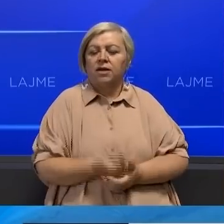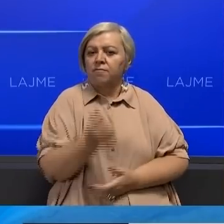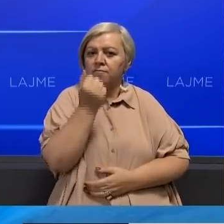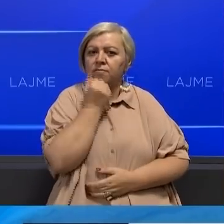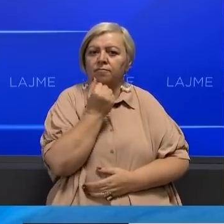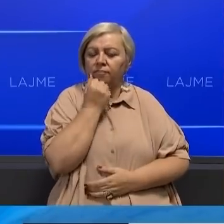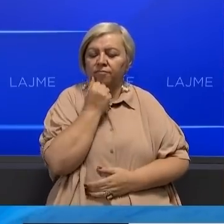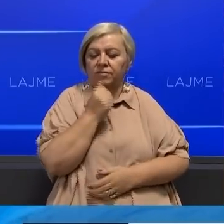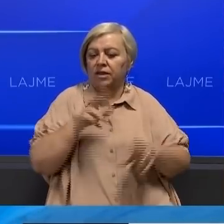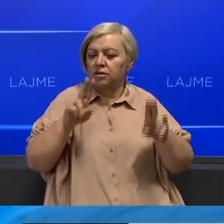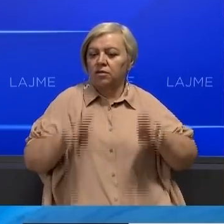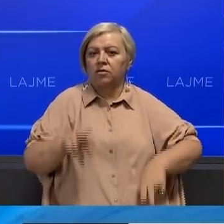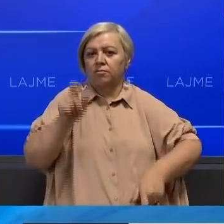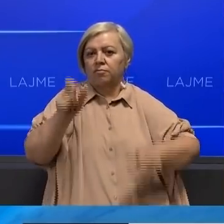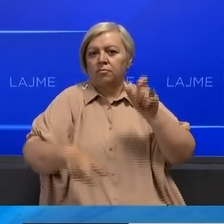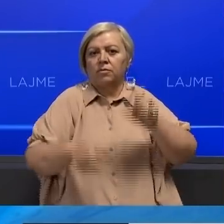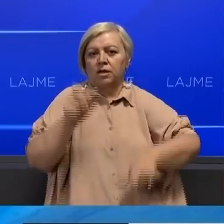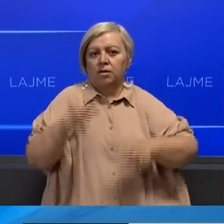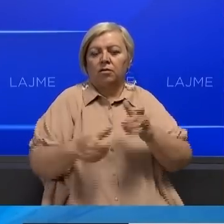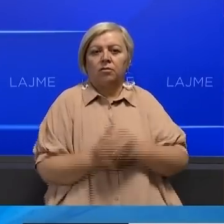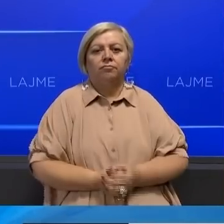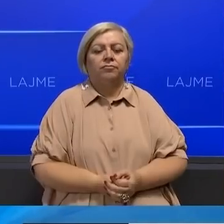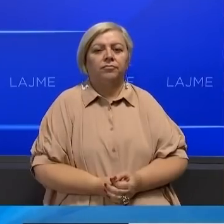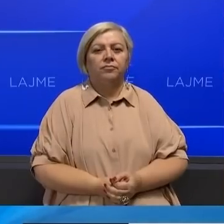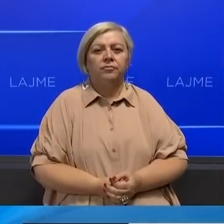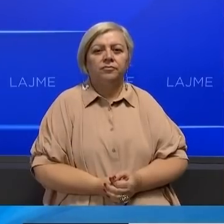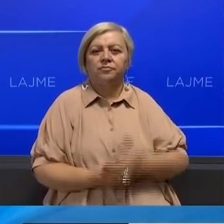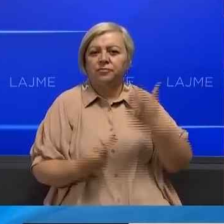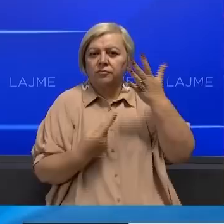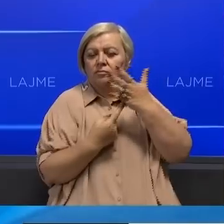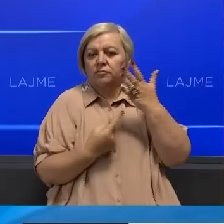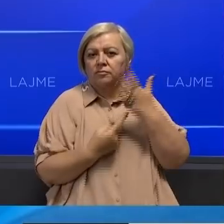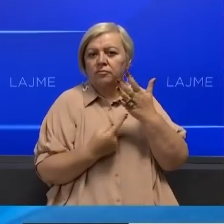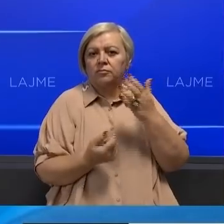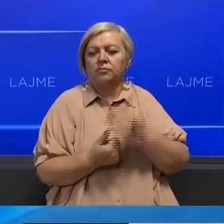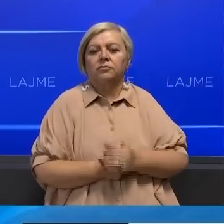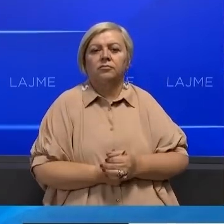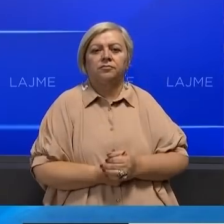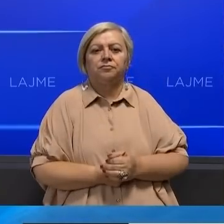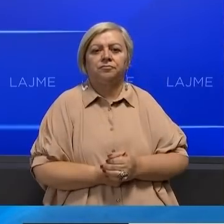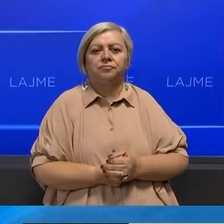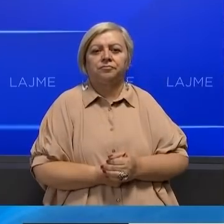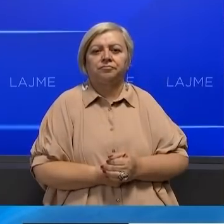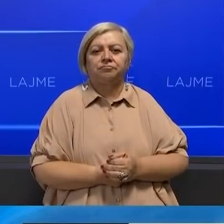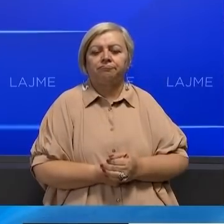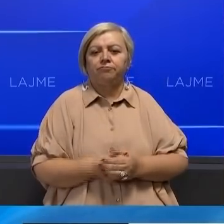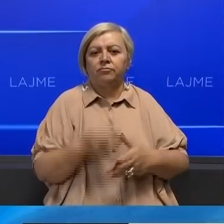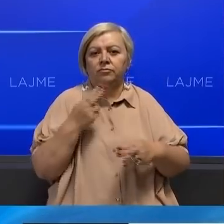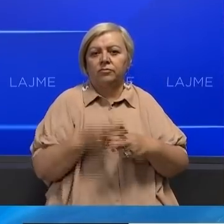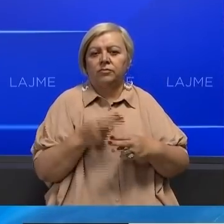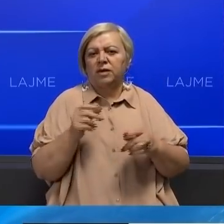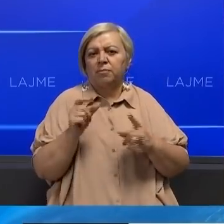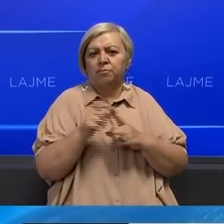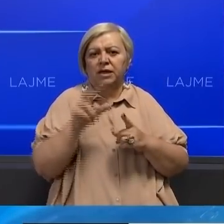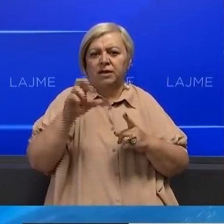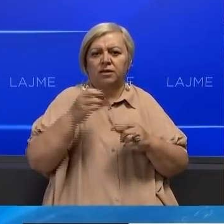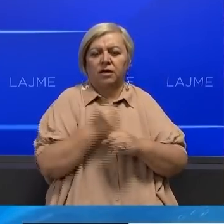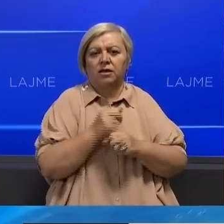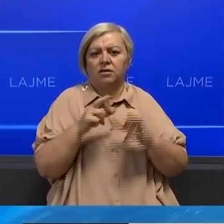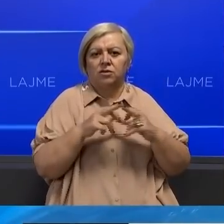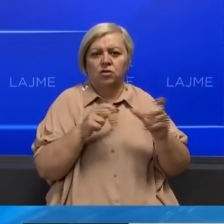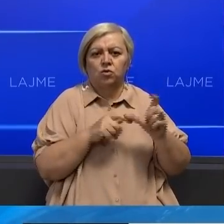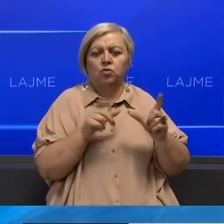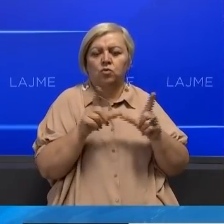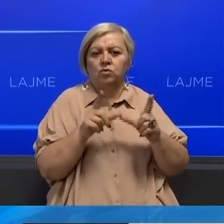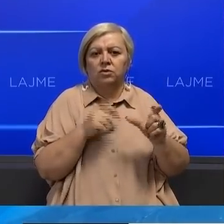por edhe të drejtave të njeriut nga sistem për teknologjia apo përdorimi i sistemit të quajtur Pegasus. Për të kësaj